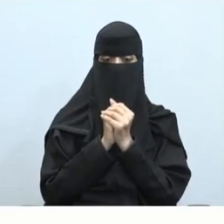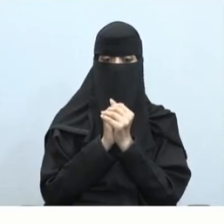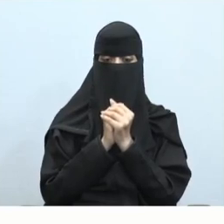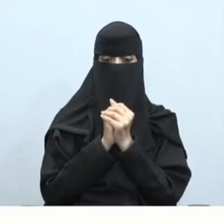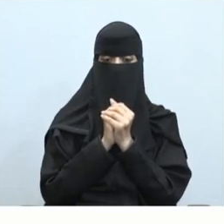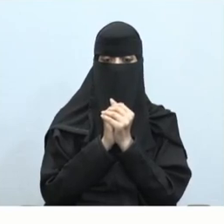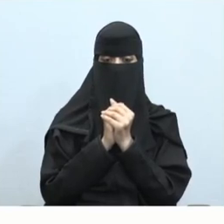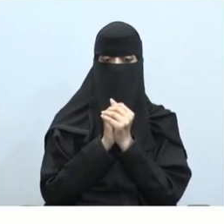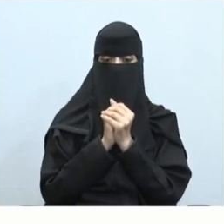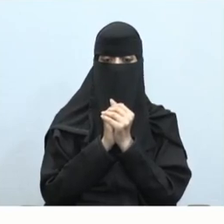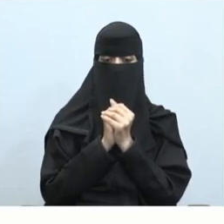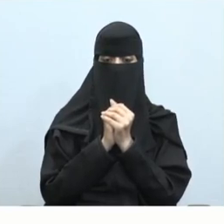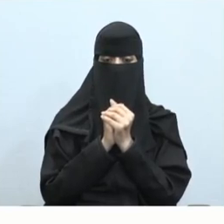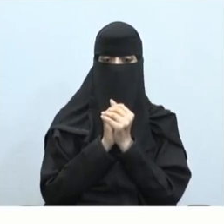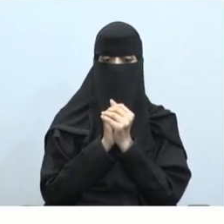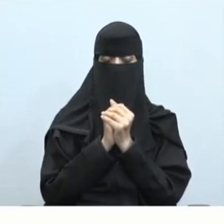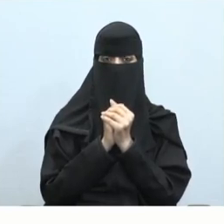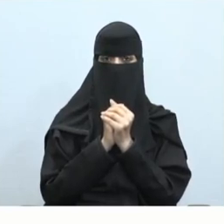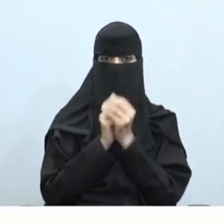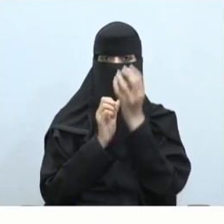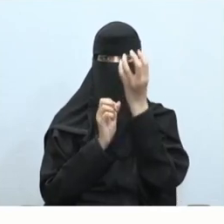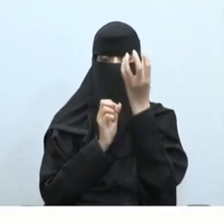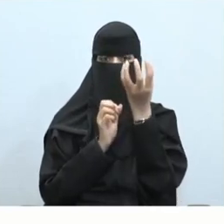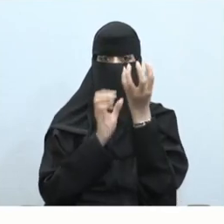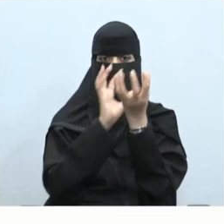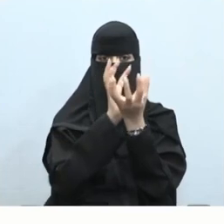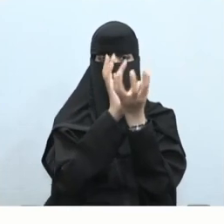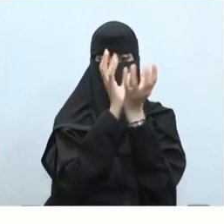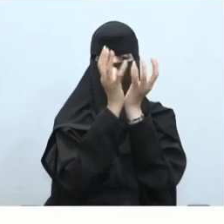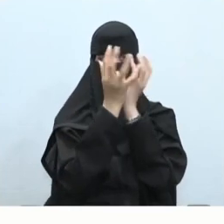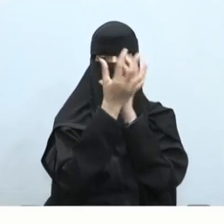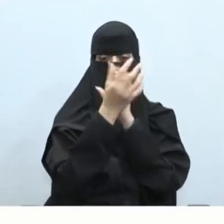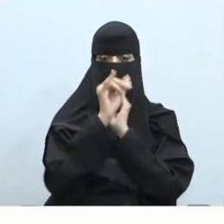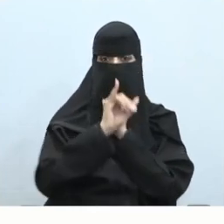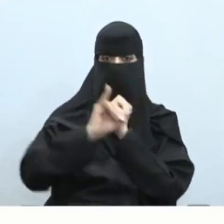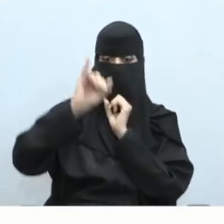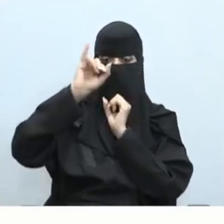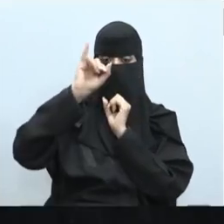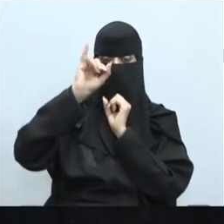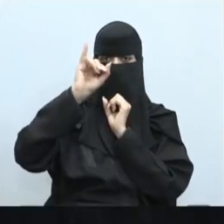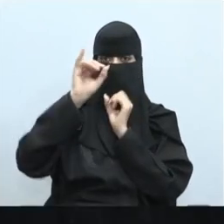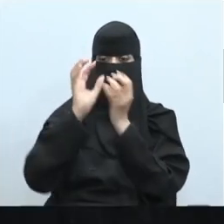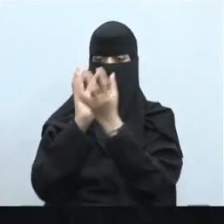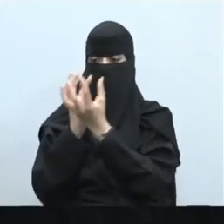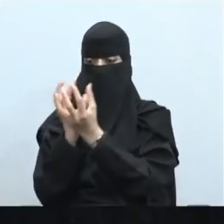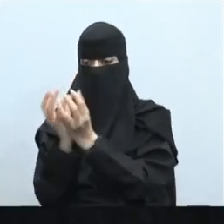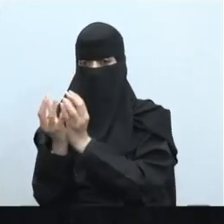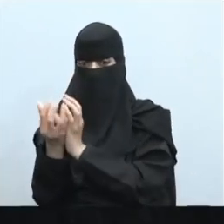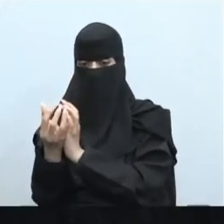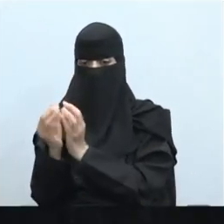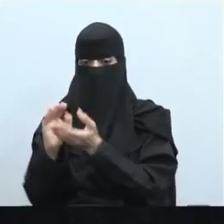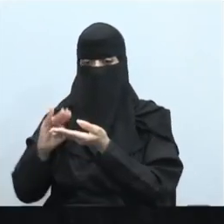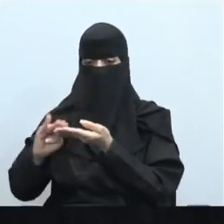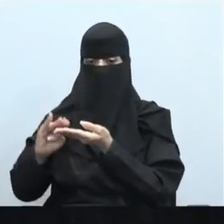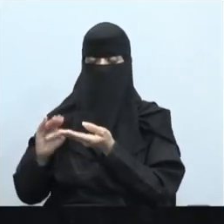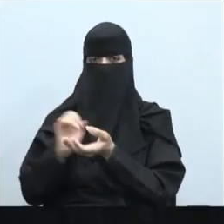مقارنه بكوكب المشتري لاحظنا الفرق الشاسع بين حجم الارض